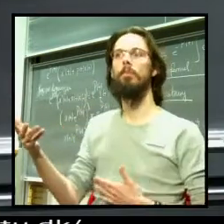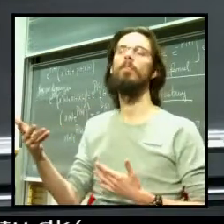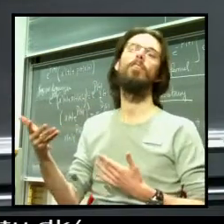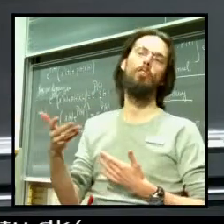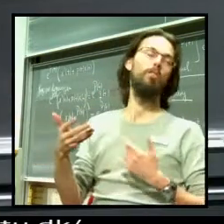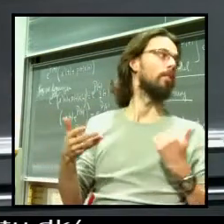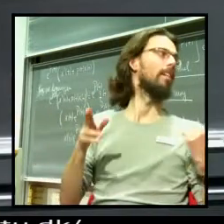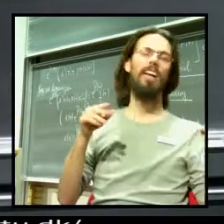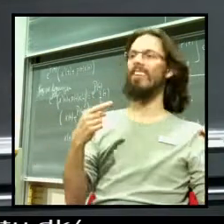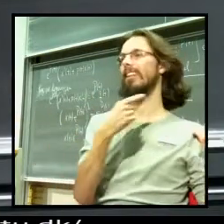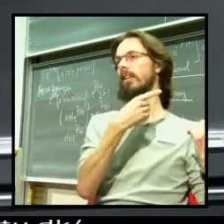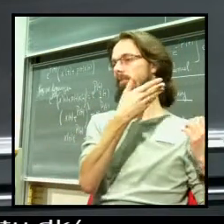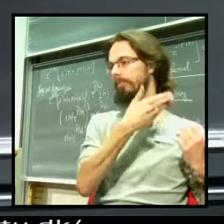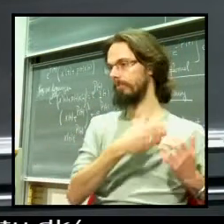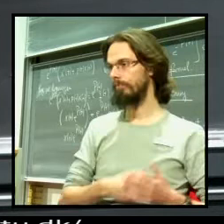her.